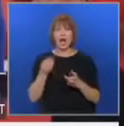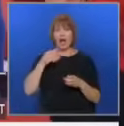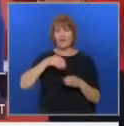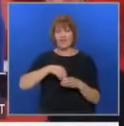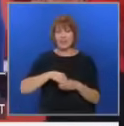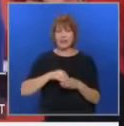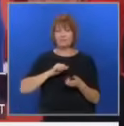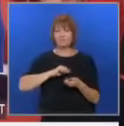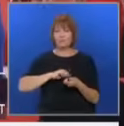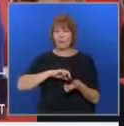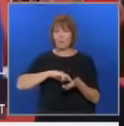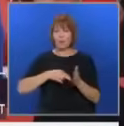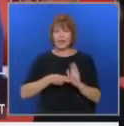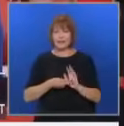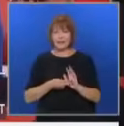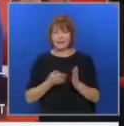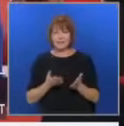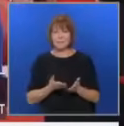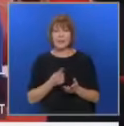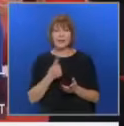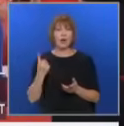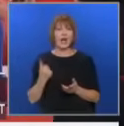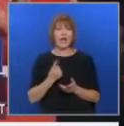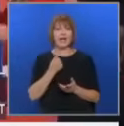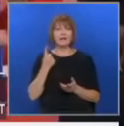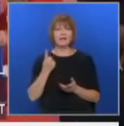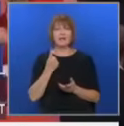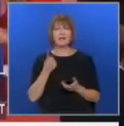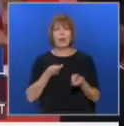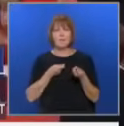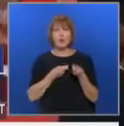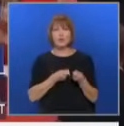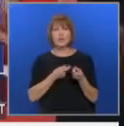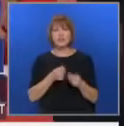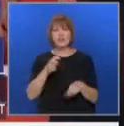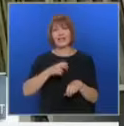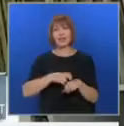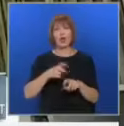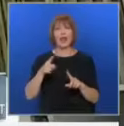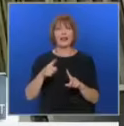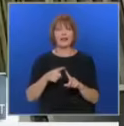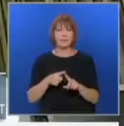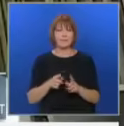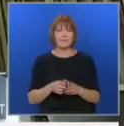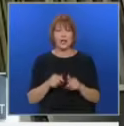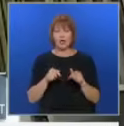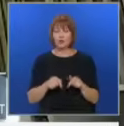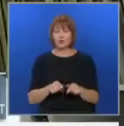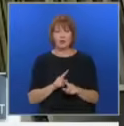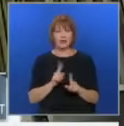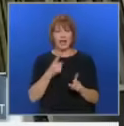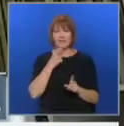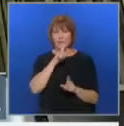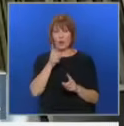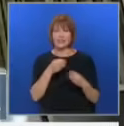сенаторско място – и бързо сменя тона. Става един от най-ярките поддръжници на Доналд Тръмп. Тук не става въпрос да